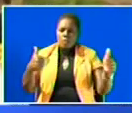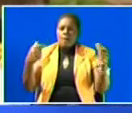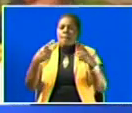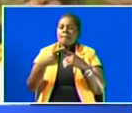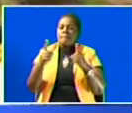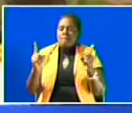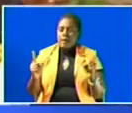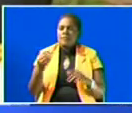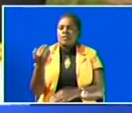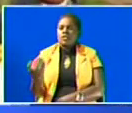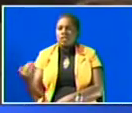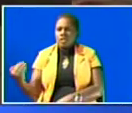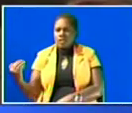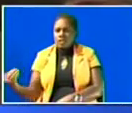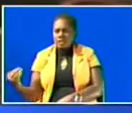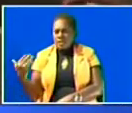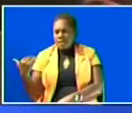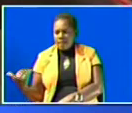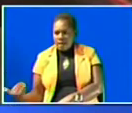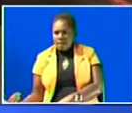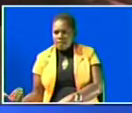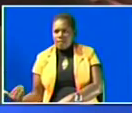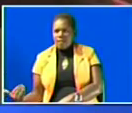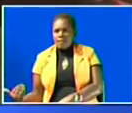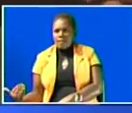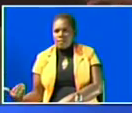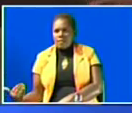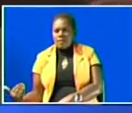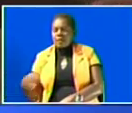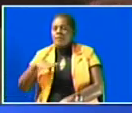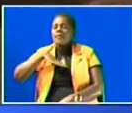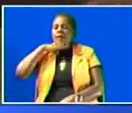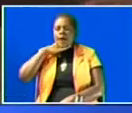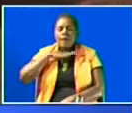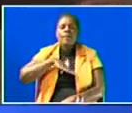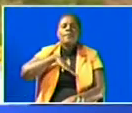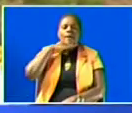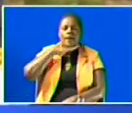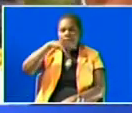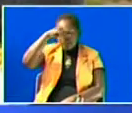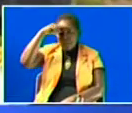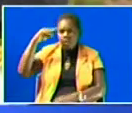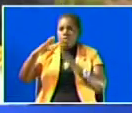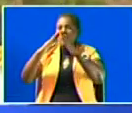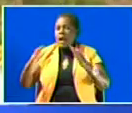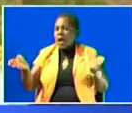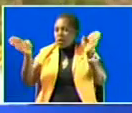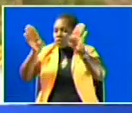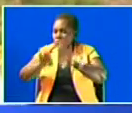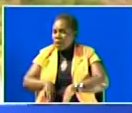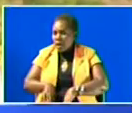Lakini watoto wadogo wachanga kukufa kwa sababu nyumba imeangukia